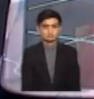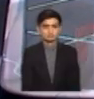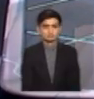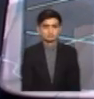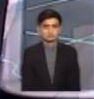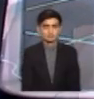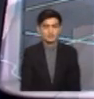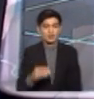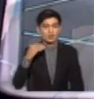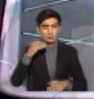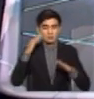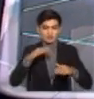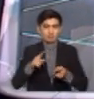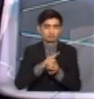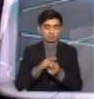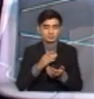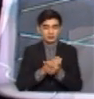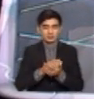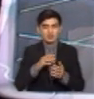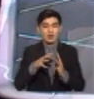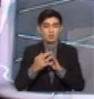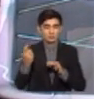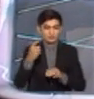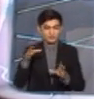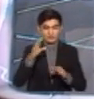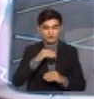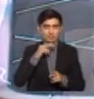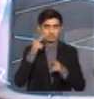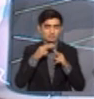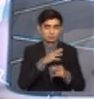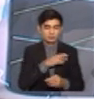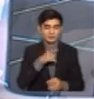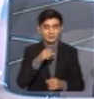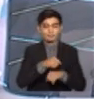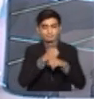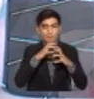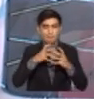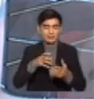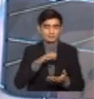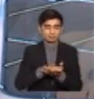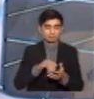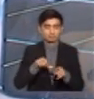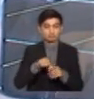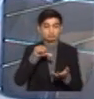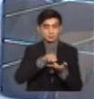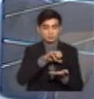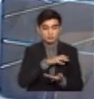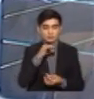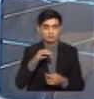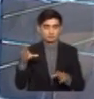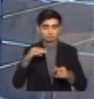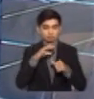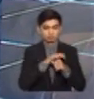в актобе вновь возмущаются фермеры крестьяне заявляют что после мирного митинга на них стали оказывать давление